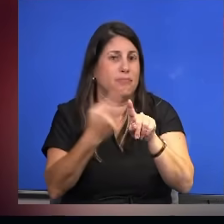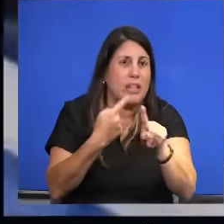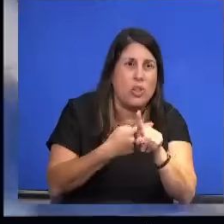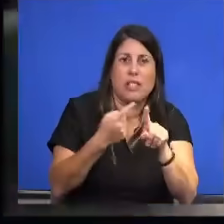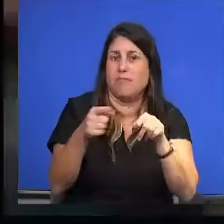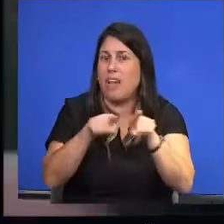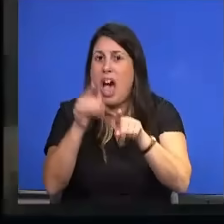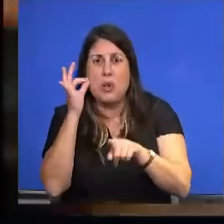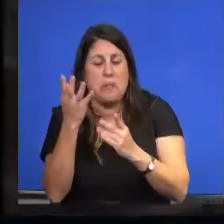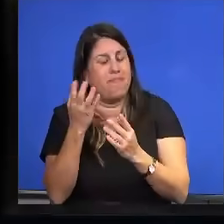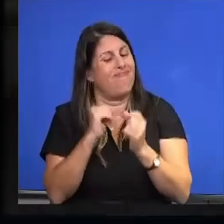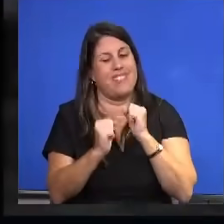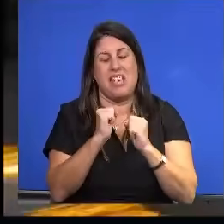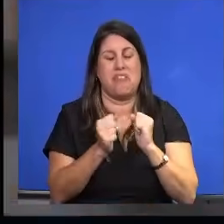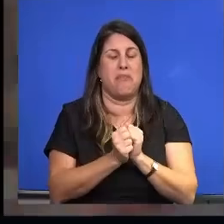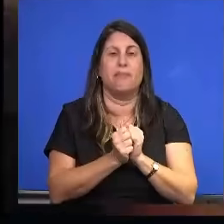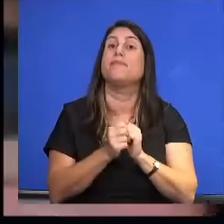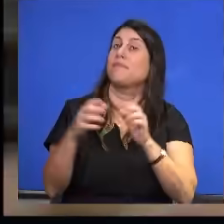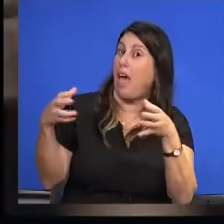Yeah, it's difficult.